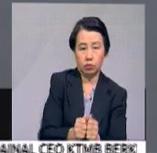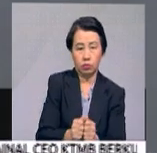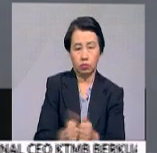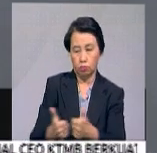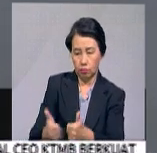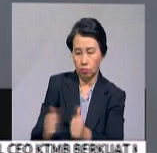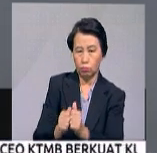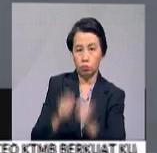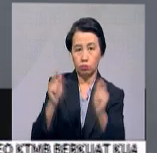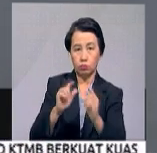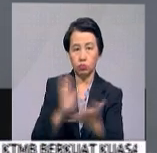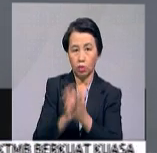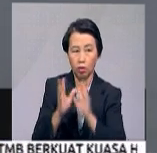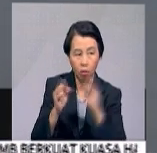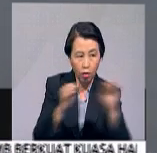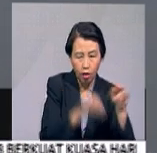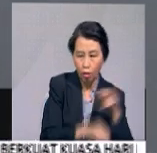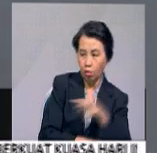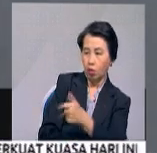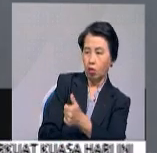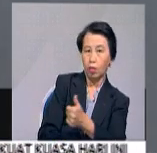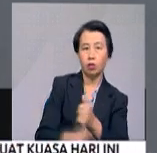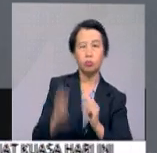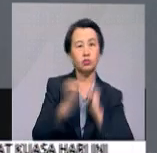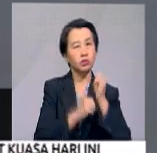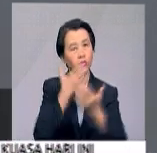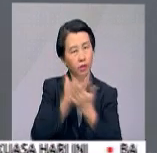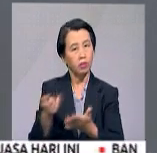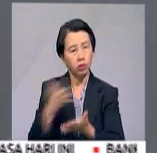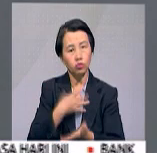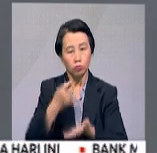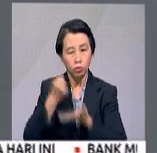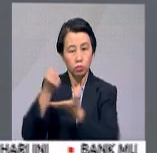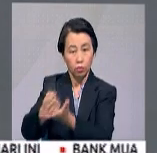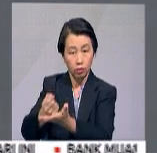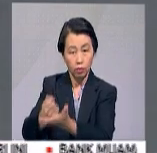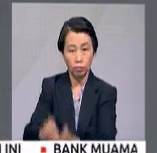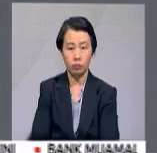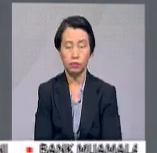dan insiden itu menjadi bualan ramai kerana sikapnya.